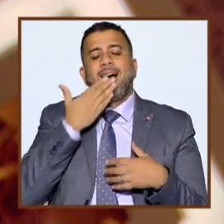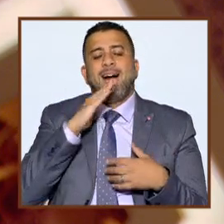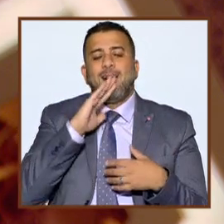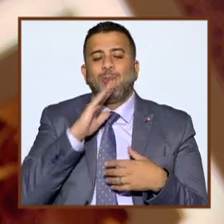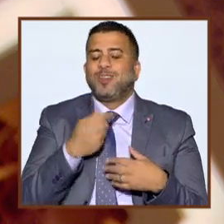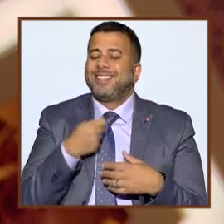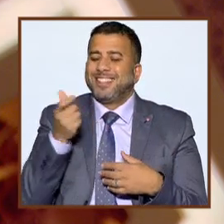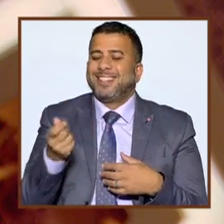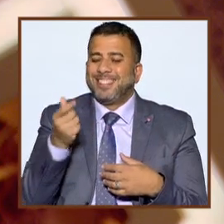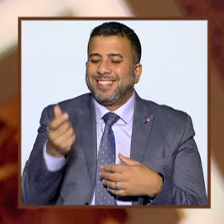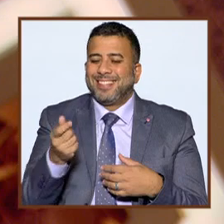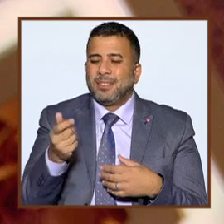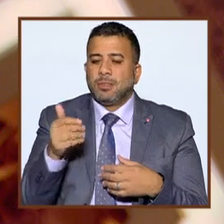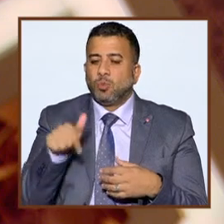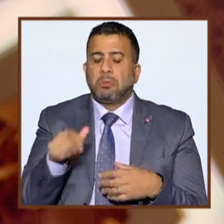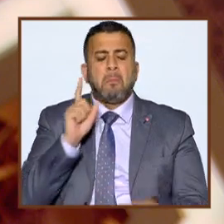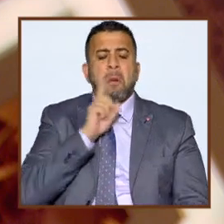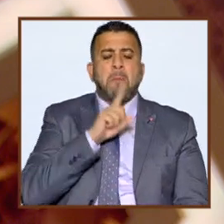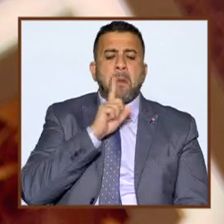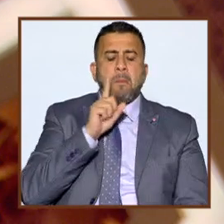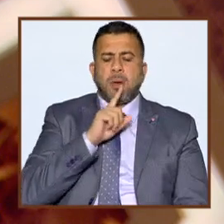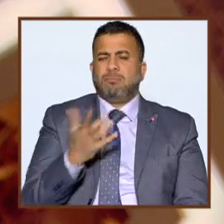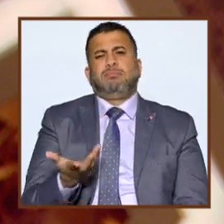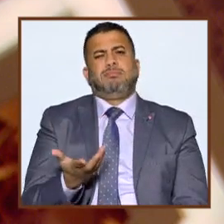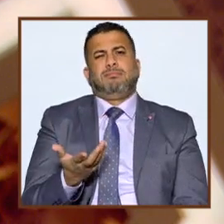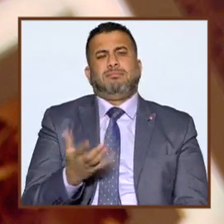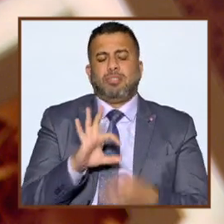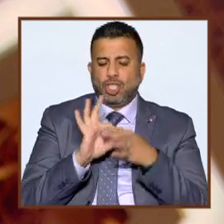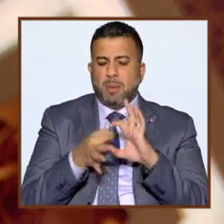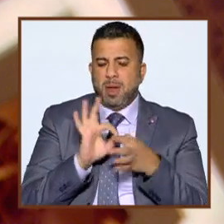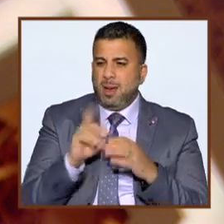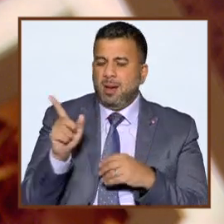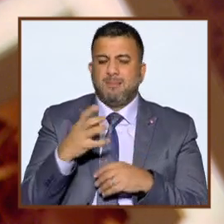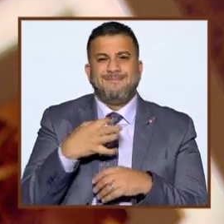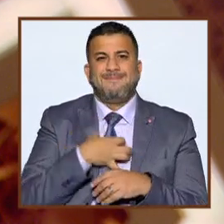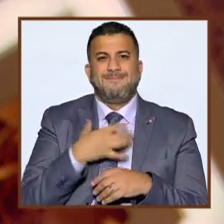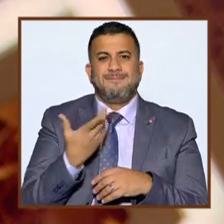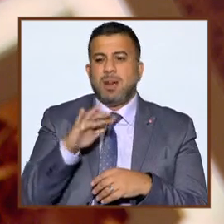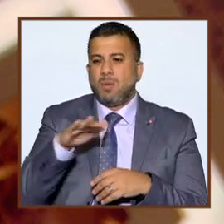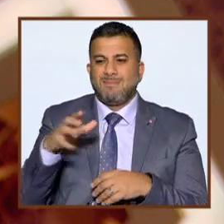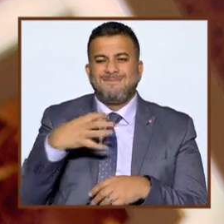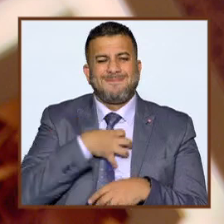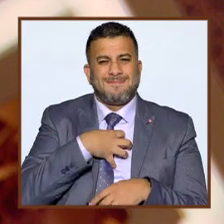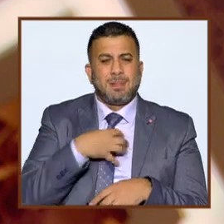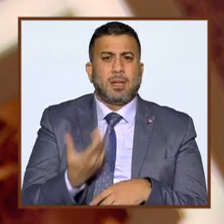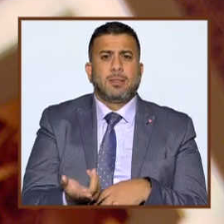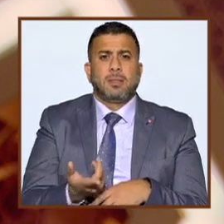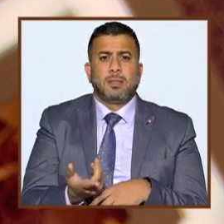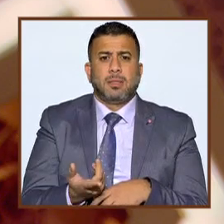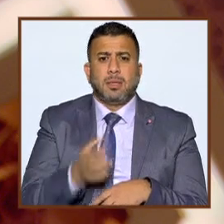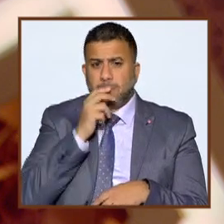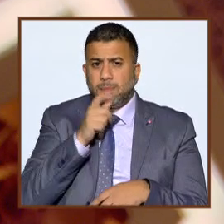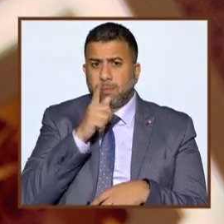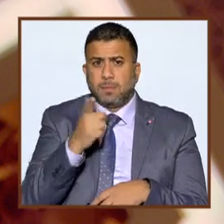انسحبتي من كفالته، وأنت ما ترضينها لنفسك في في في صورة ومثال ضربت لك قبل قليل،